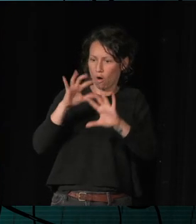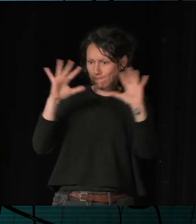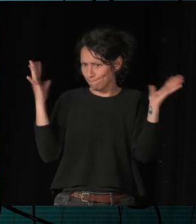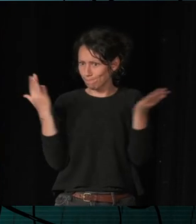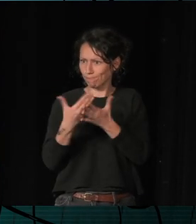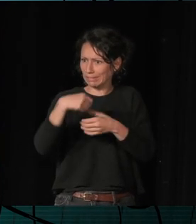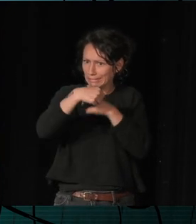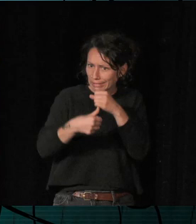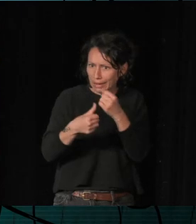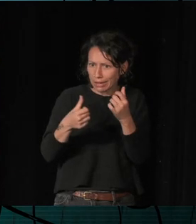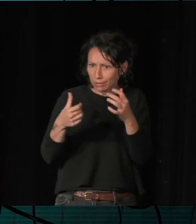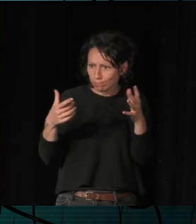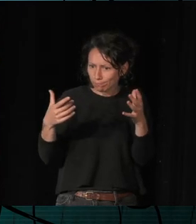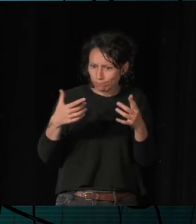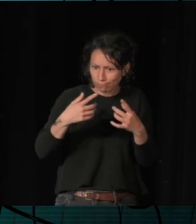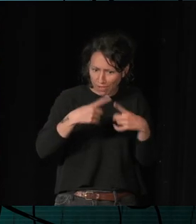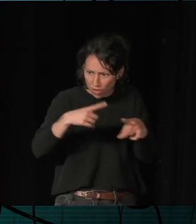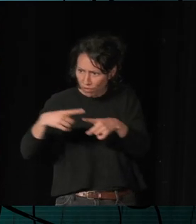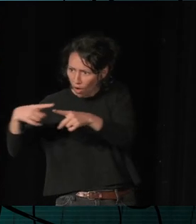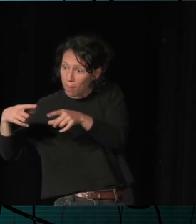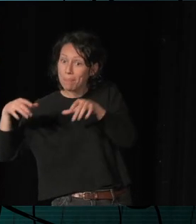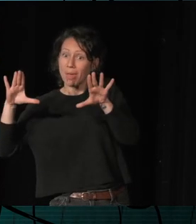ces genres et de voir à quel point ils entrent